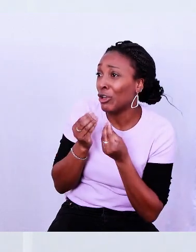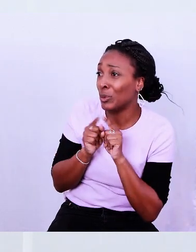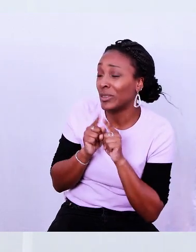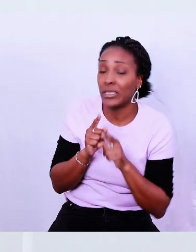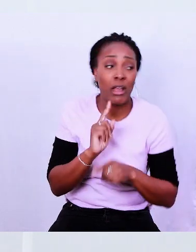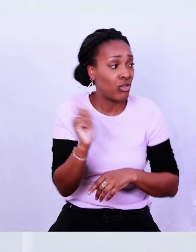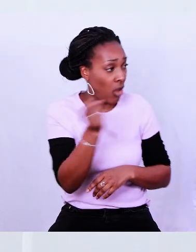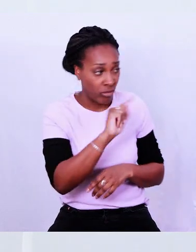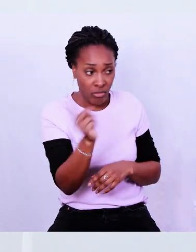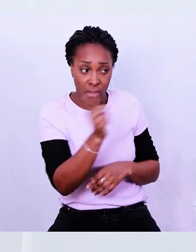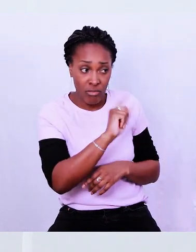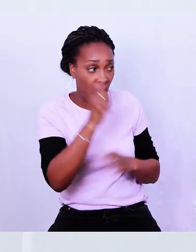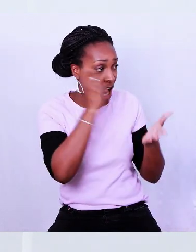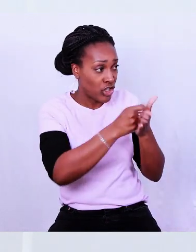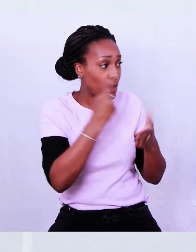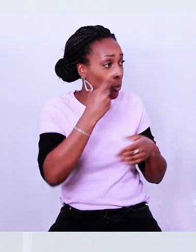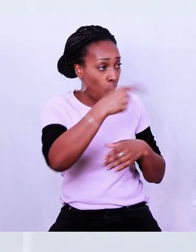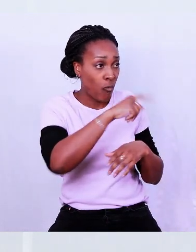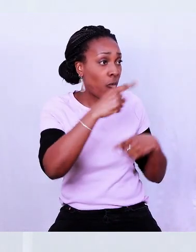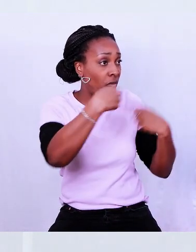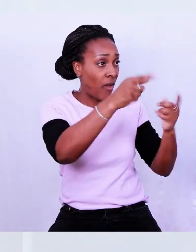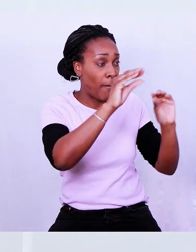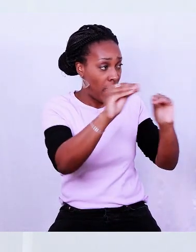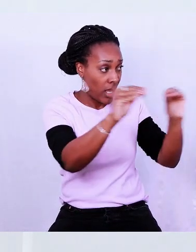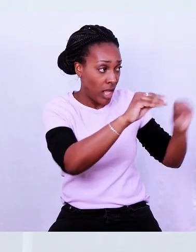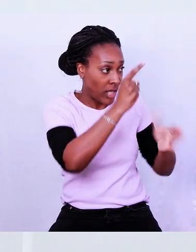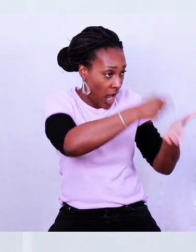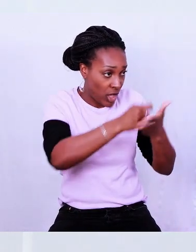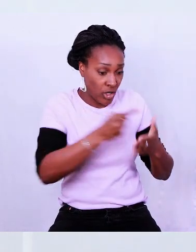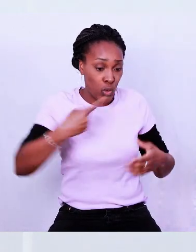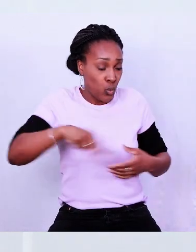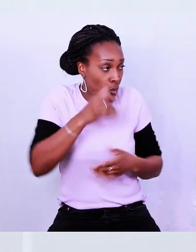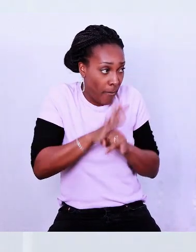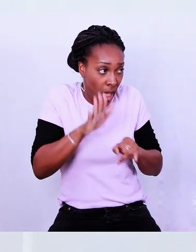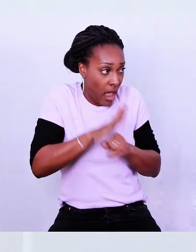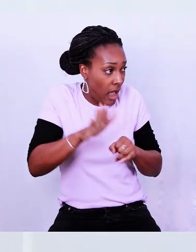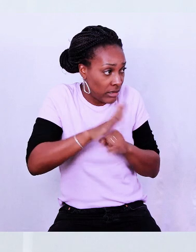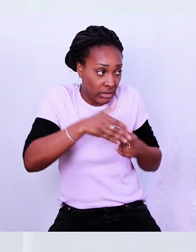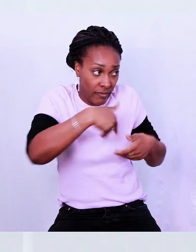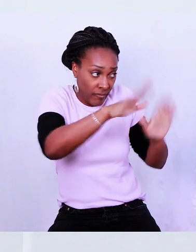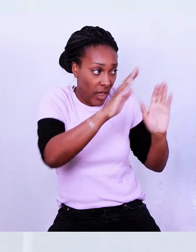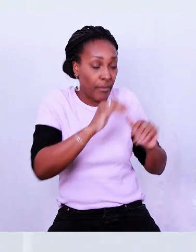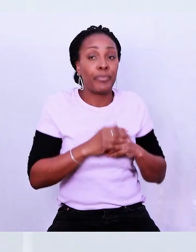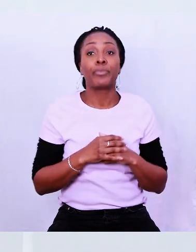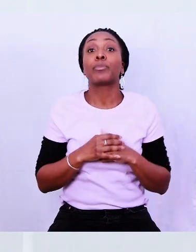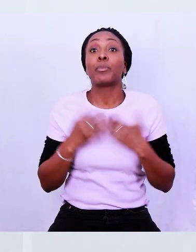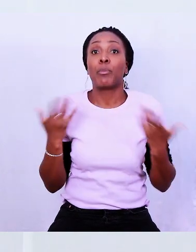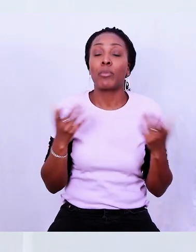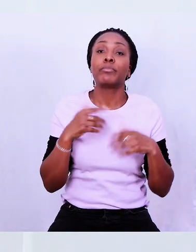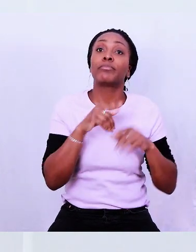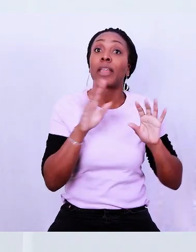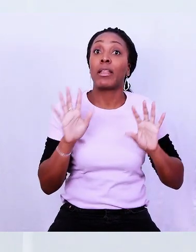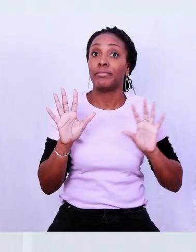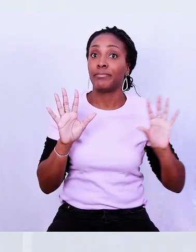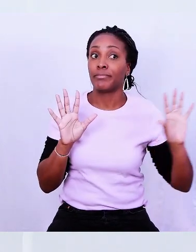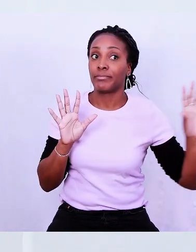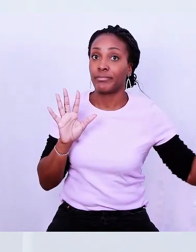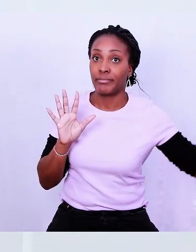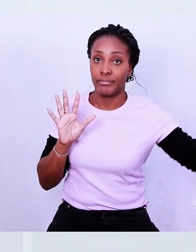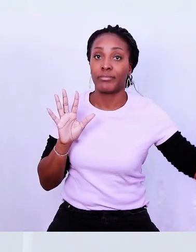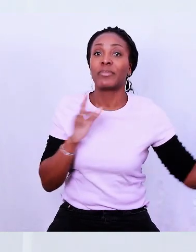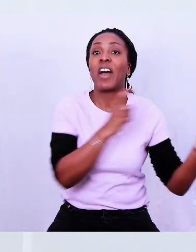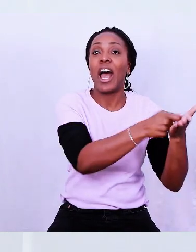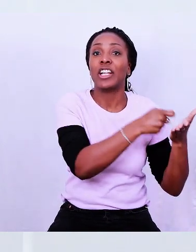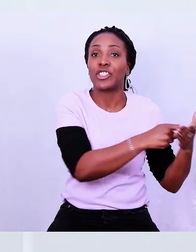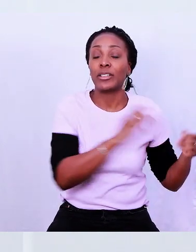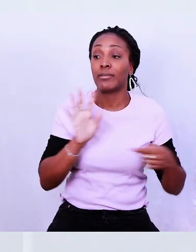et achetez-en pour vous. » Pendant qu'elles allaient en acheter, l'époux arriva. Celles qui étaient prêtes entrèrent avec lui